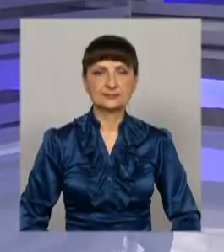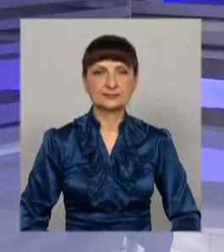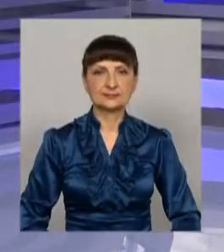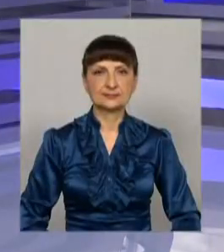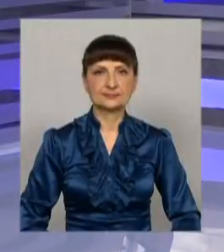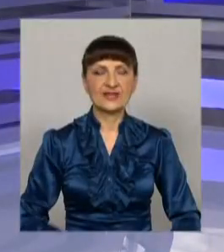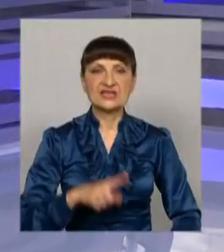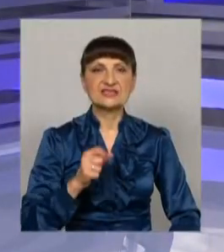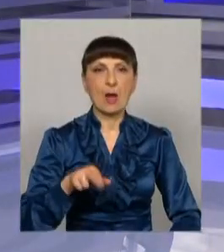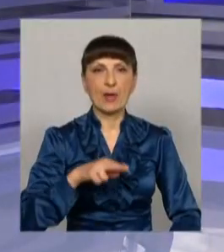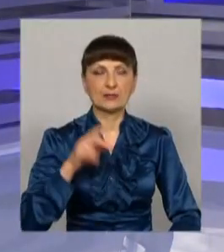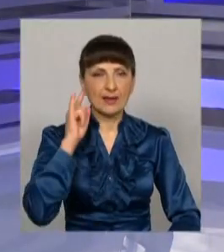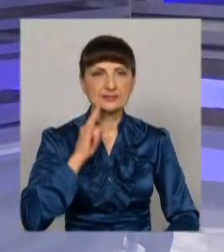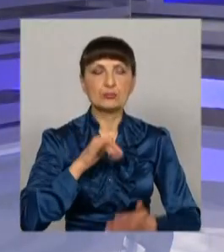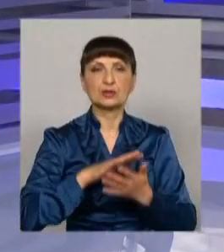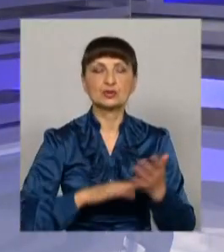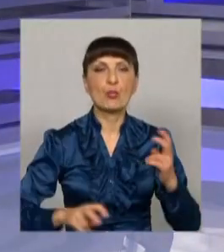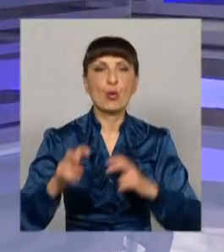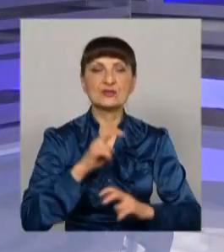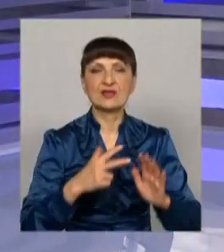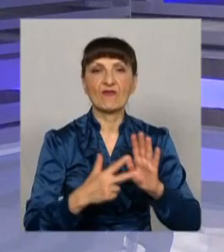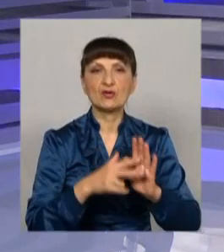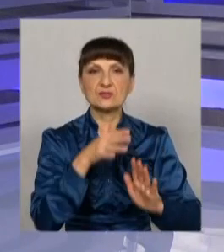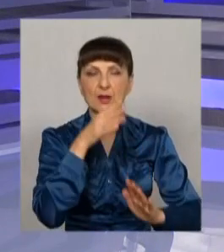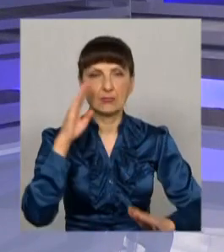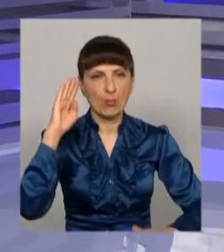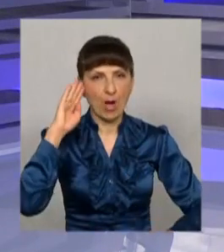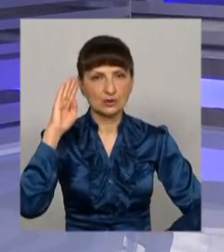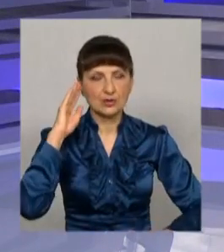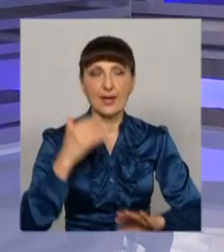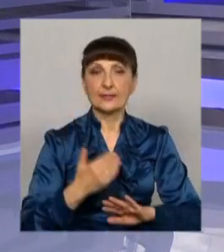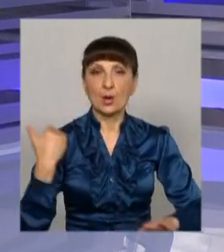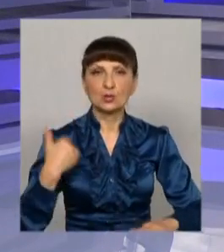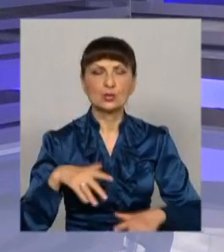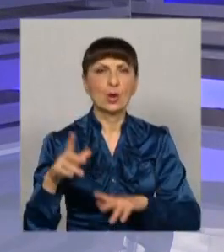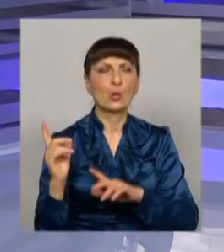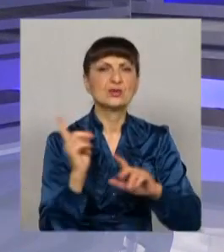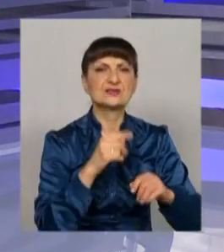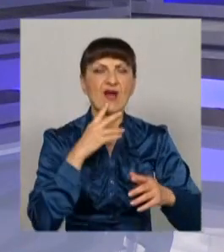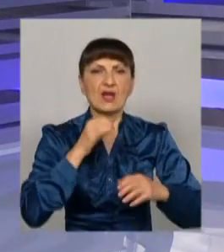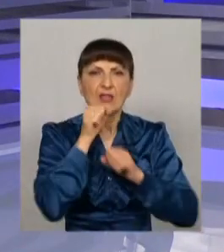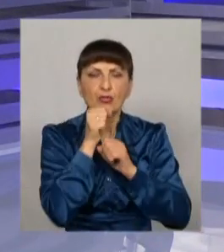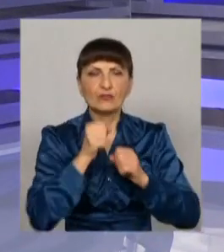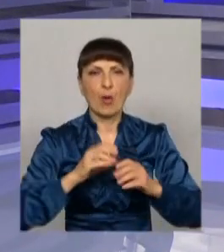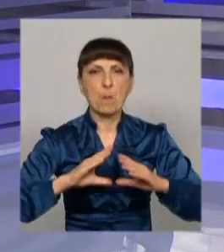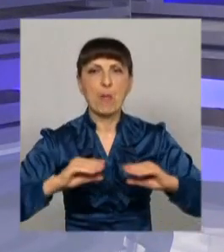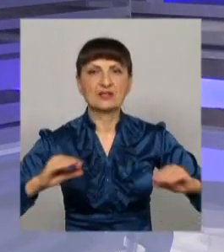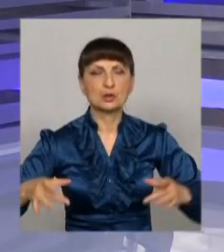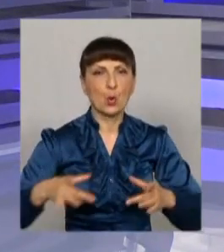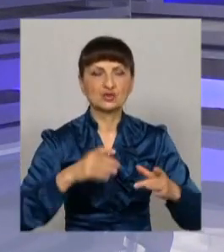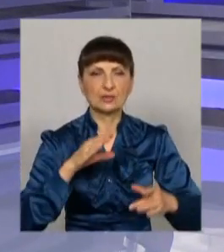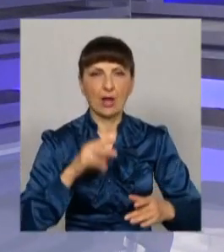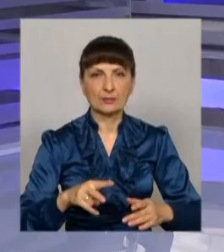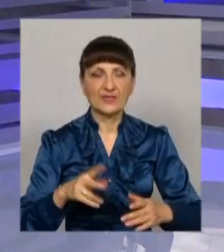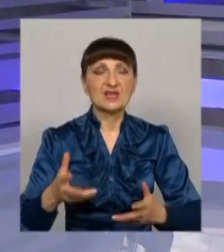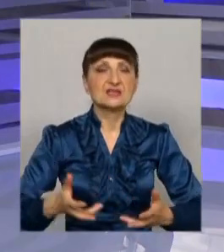На западе Казахстана продолжаются поиски 8-летнего мальчика. Накануне его унесло на надувном матрасе на озере Шалкар.